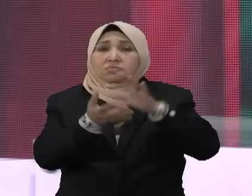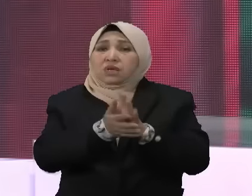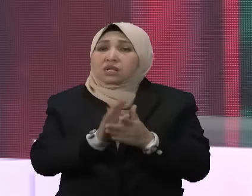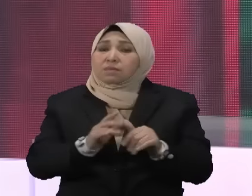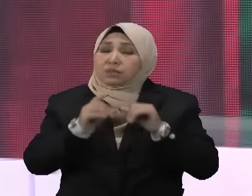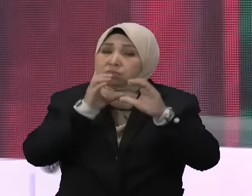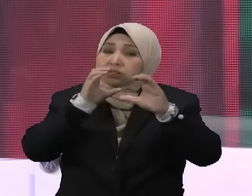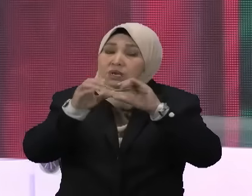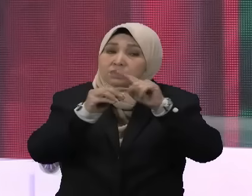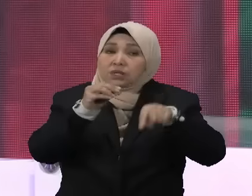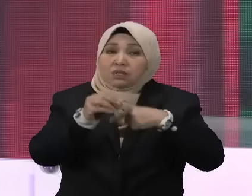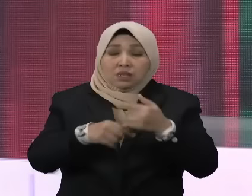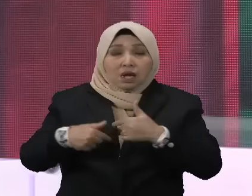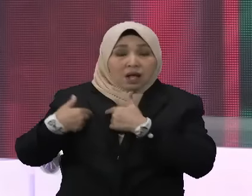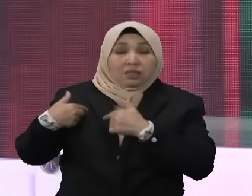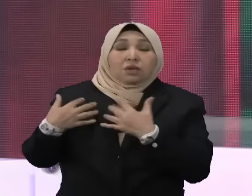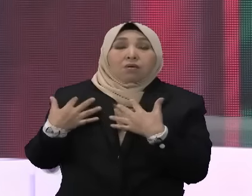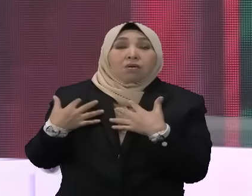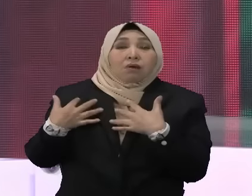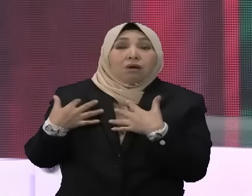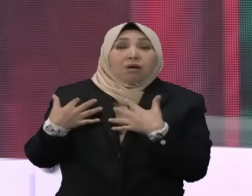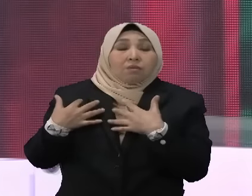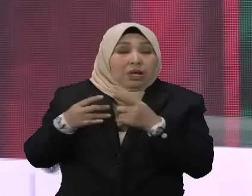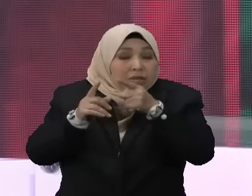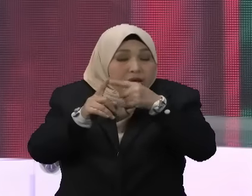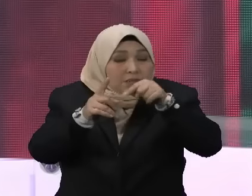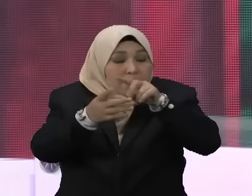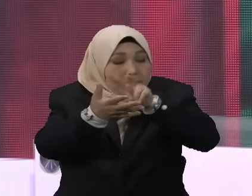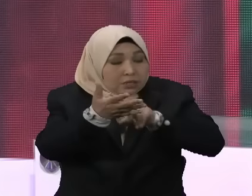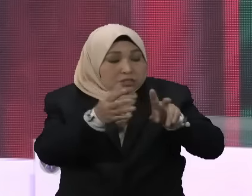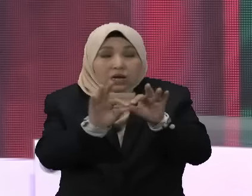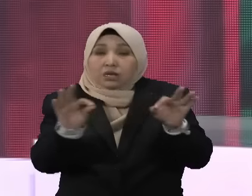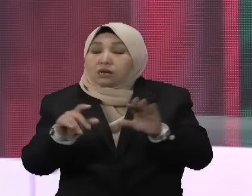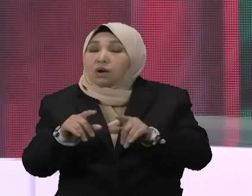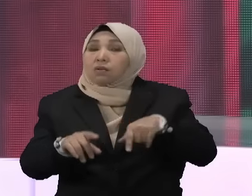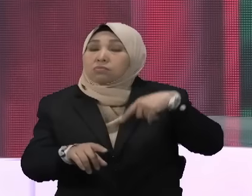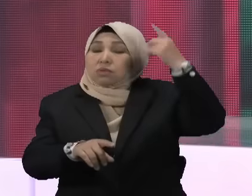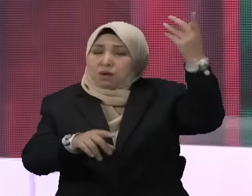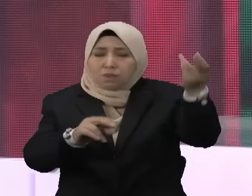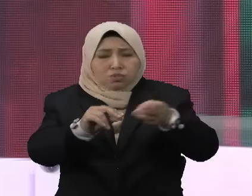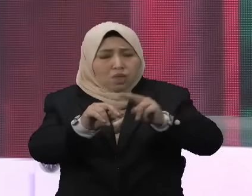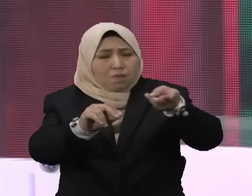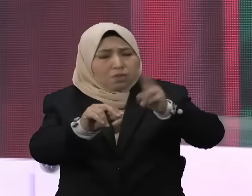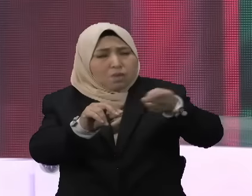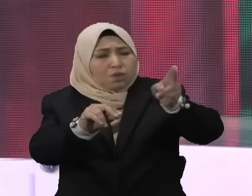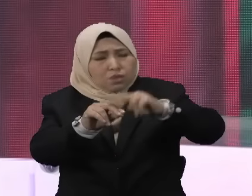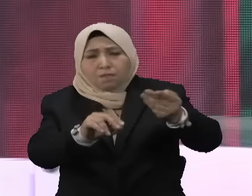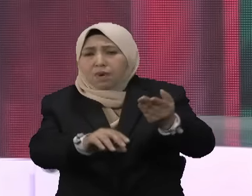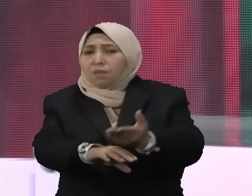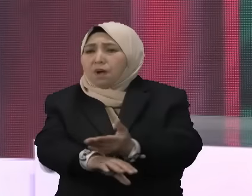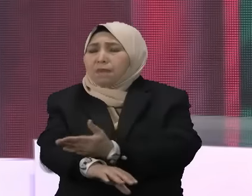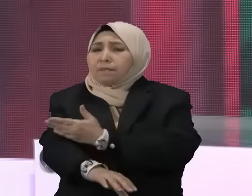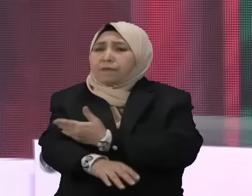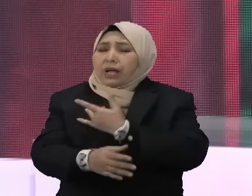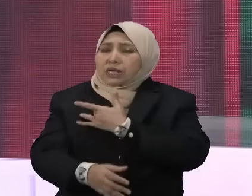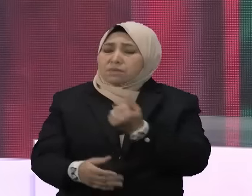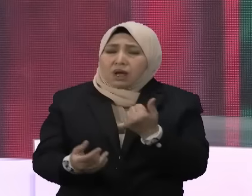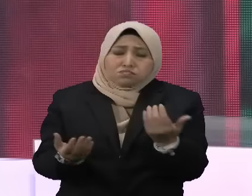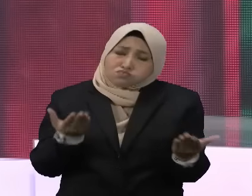tentang hati yang gemetar apabila dibacakan ayat Allah, bertambah imannya, perkara-perkara ini kadang-kadang mungkin